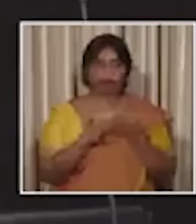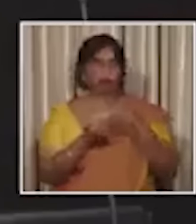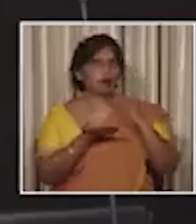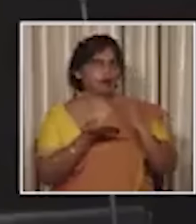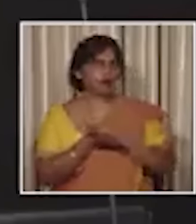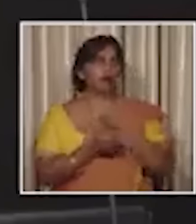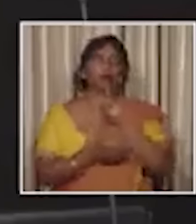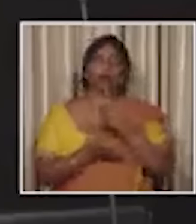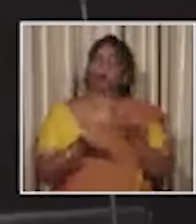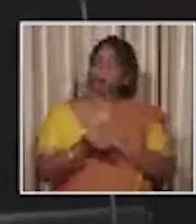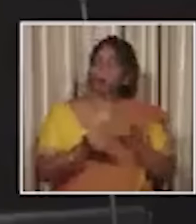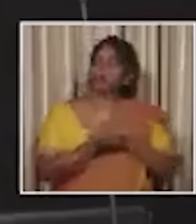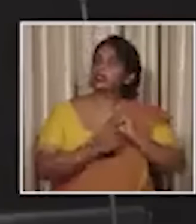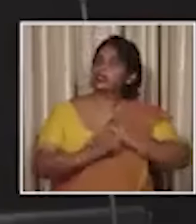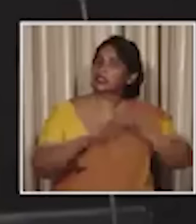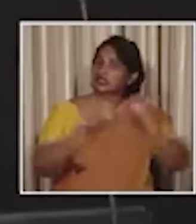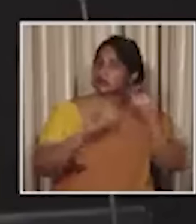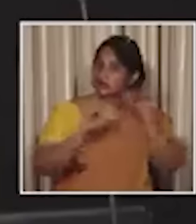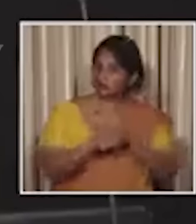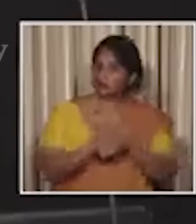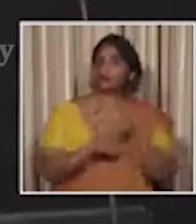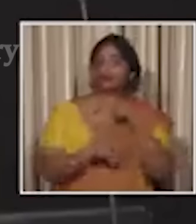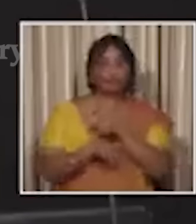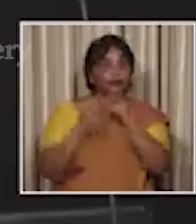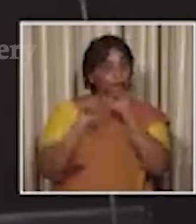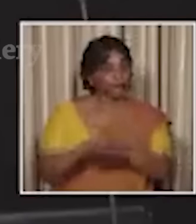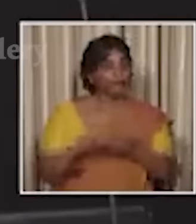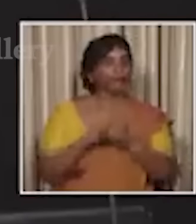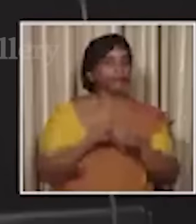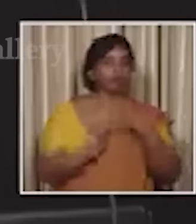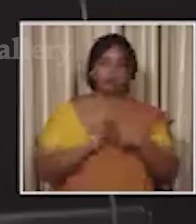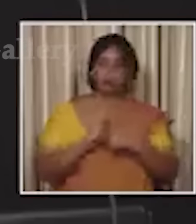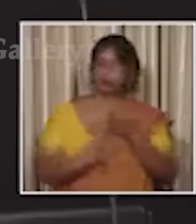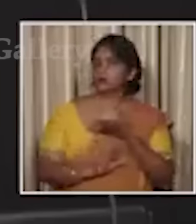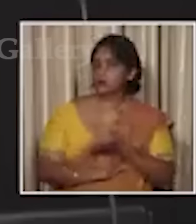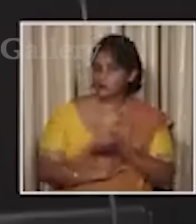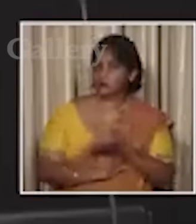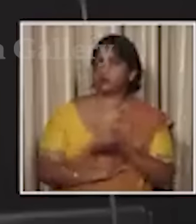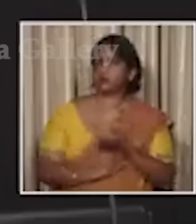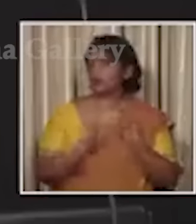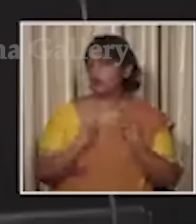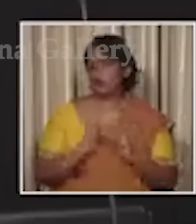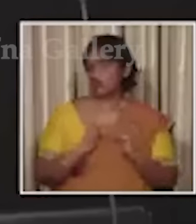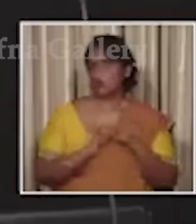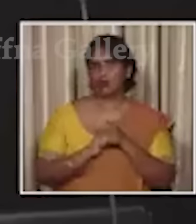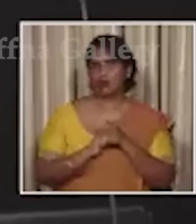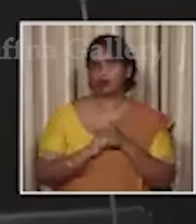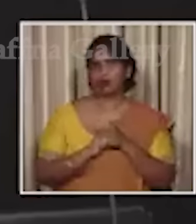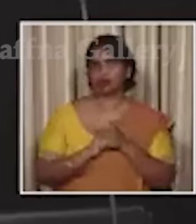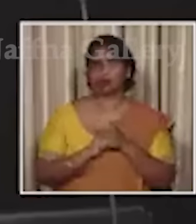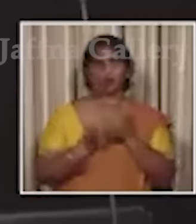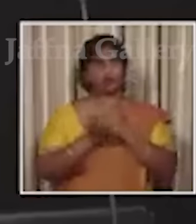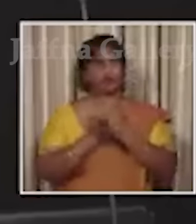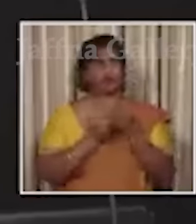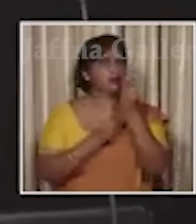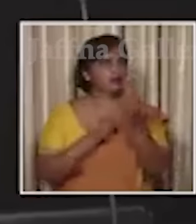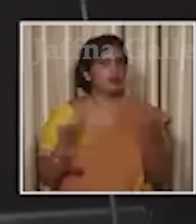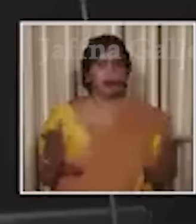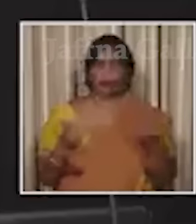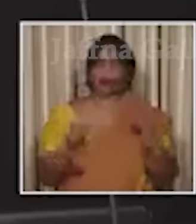நாட்டினுடைய மிக மோசமான சட்டம் சொல்லுகிறது. கண்டிப்பானையை தூக்கி எறியும் போலீசாருடைய காலத்தில் எப்படி இந்த நாட்டின் நல்லிணக்கமும்